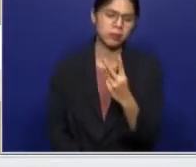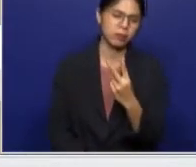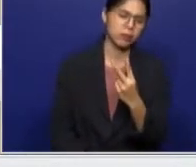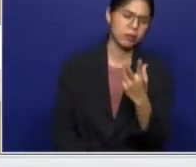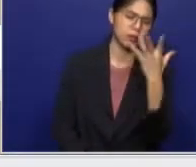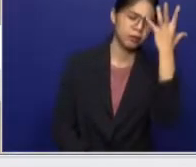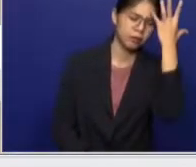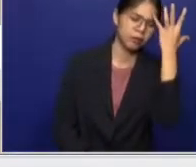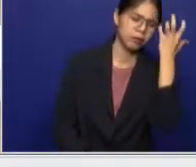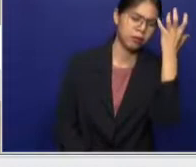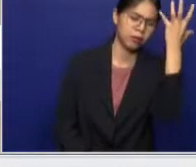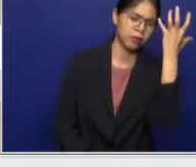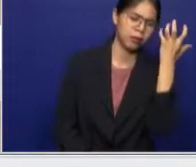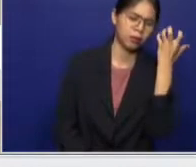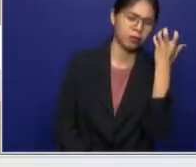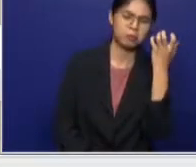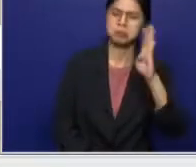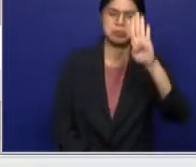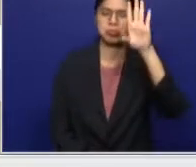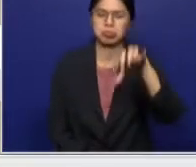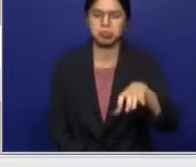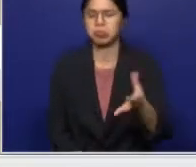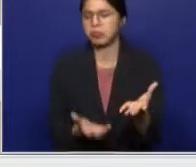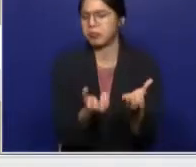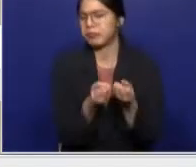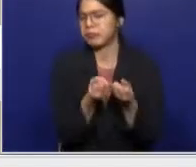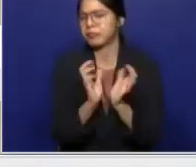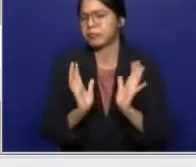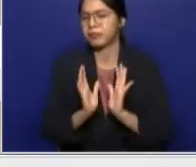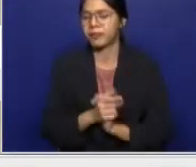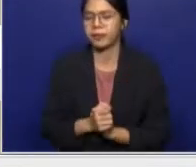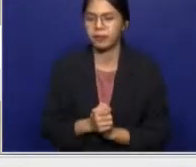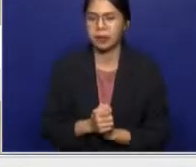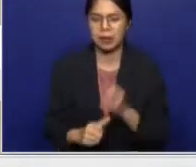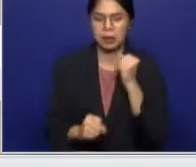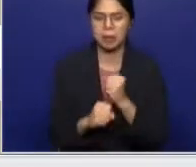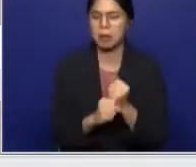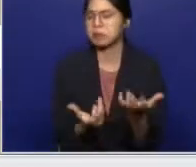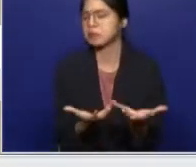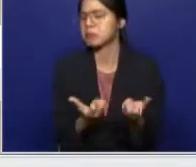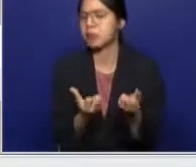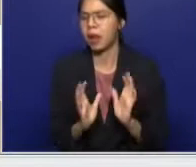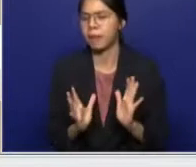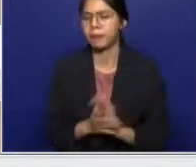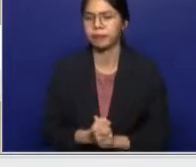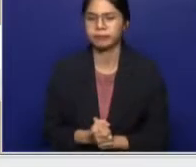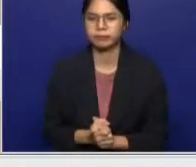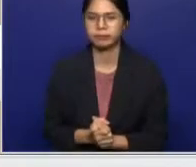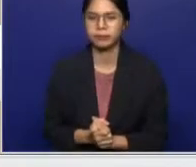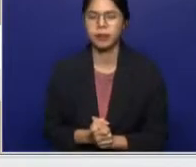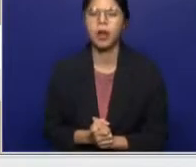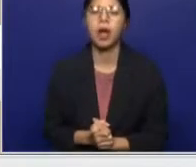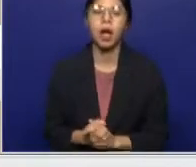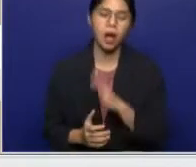อมโรคนี่ไม่มีบริษัทห้างร้านไหนอยากจะได้เป็นคนทำงานเป็นพนักงานนะครับและสำคัญถ้าอยู่น